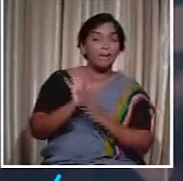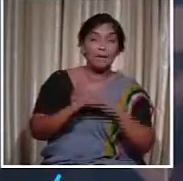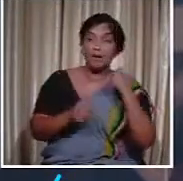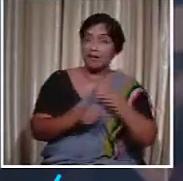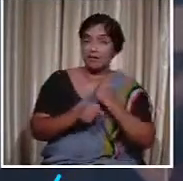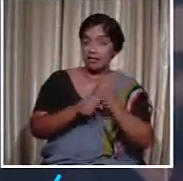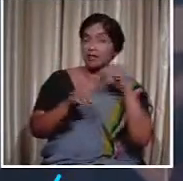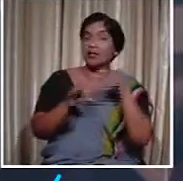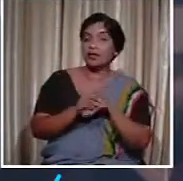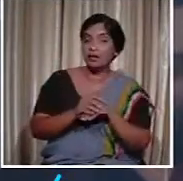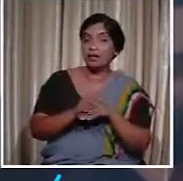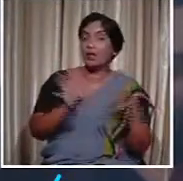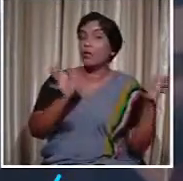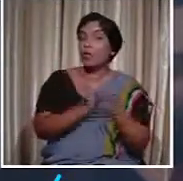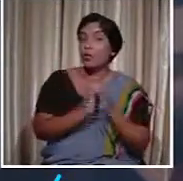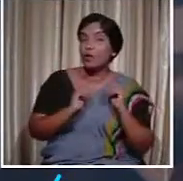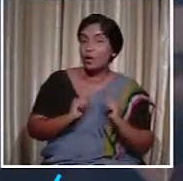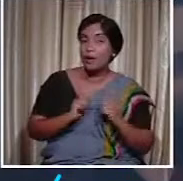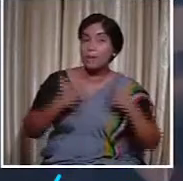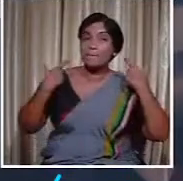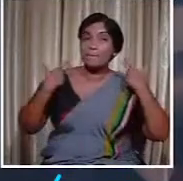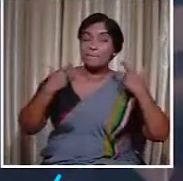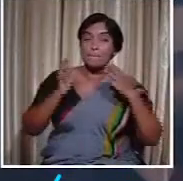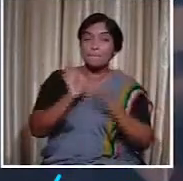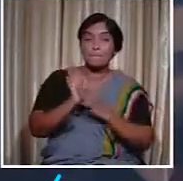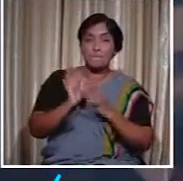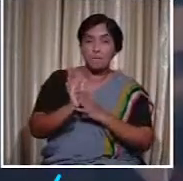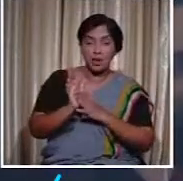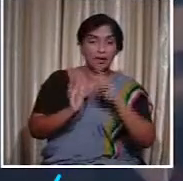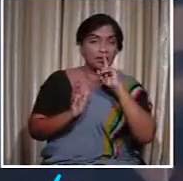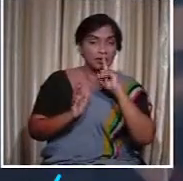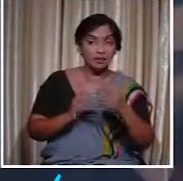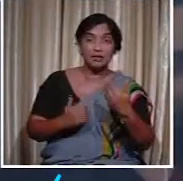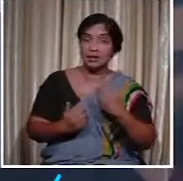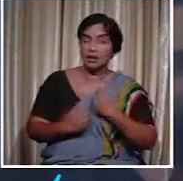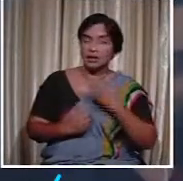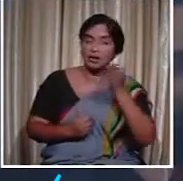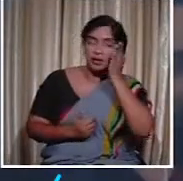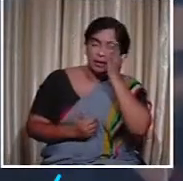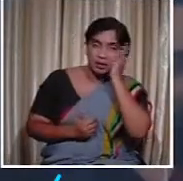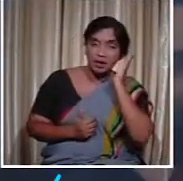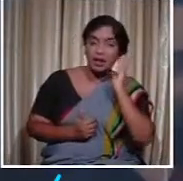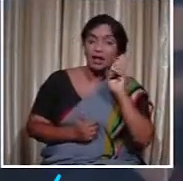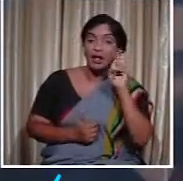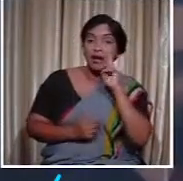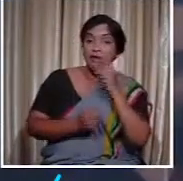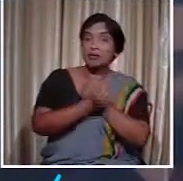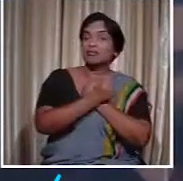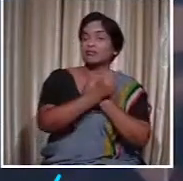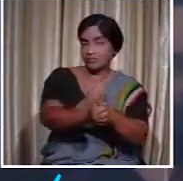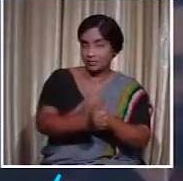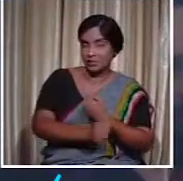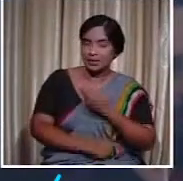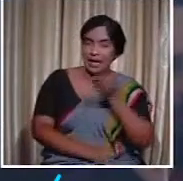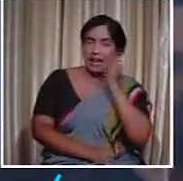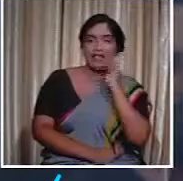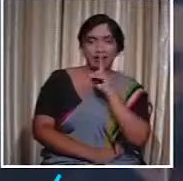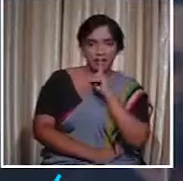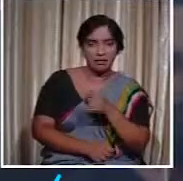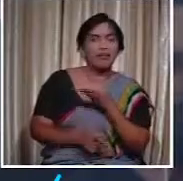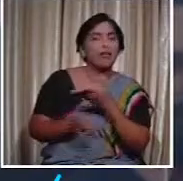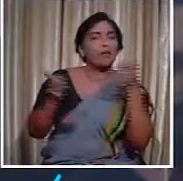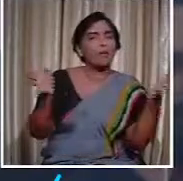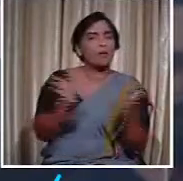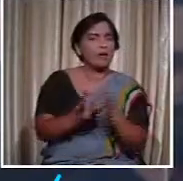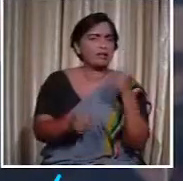කරන්න වෙලා තියෙන්නේ කවුරු එක්කද? මහින්දානන්ද අලුත්ගමගේ කියනවා මට නිින්ද යන්නේ රනිල් හිරේ ගියේ දාටයි කියලා ඉවරලා. ඉතින් මෙන්න මේ අයත් එක